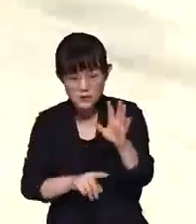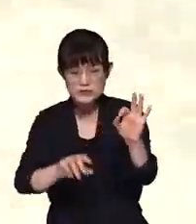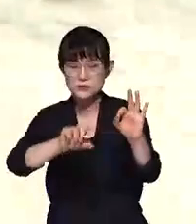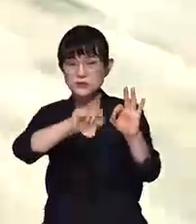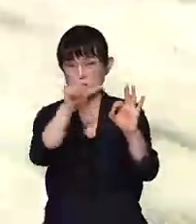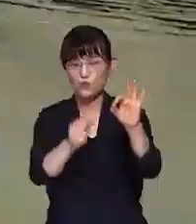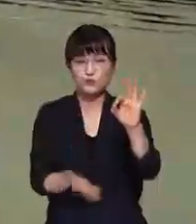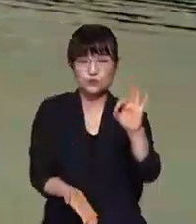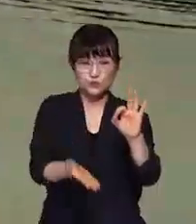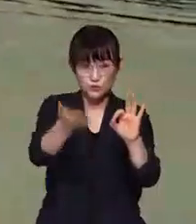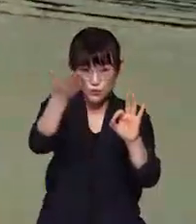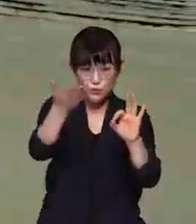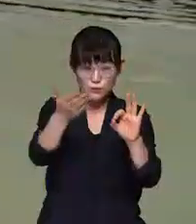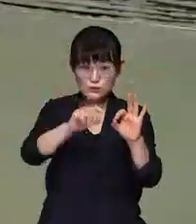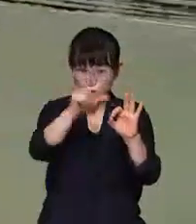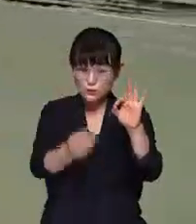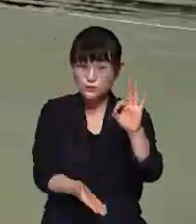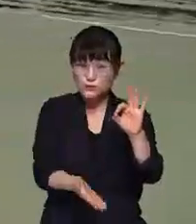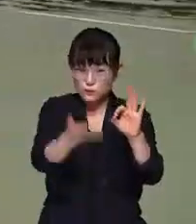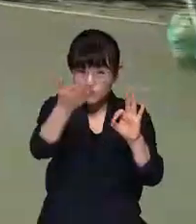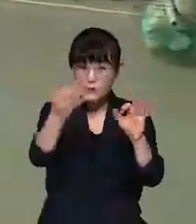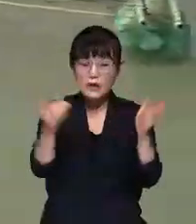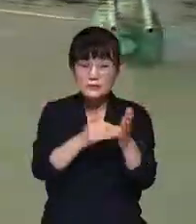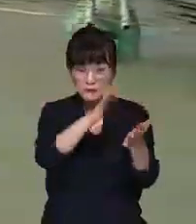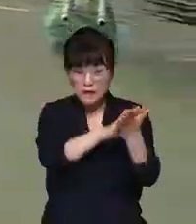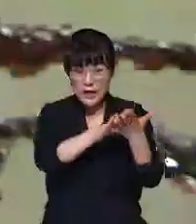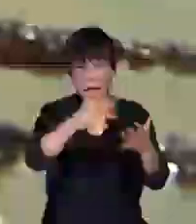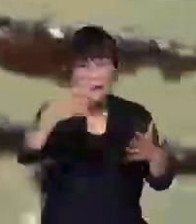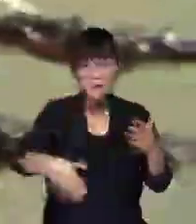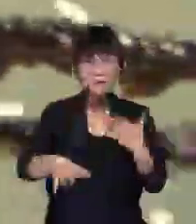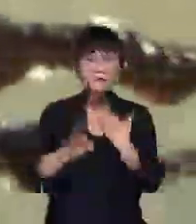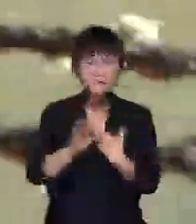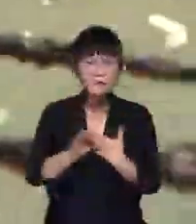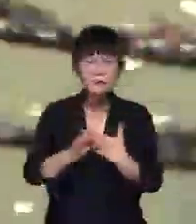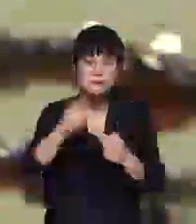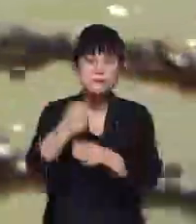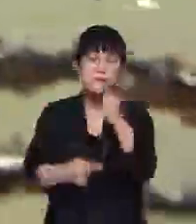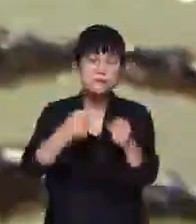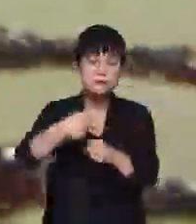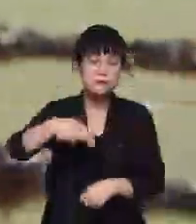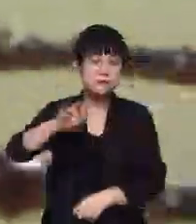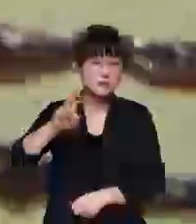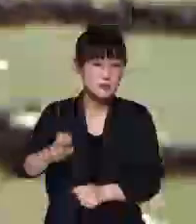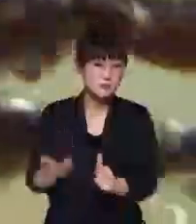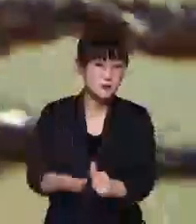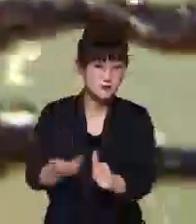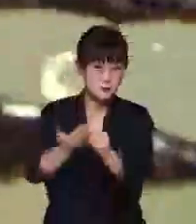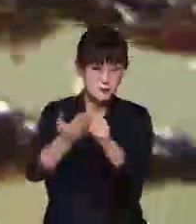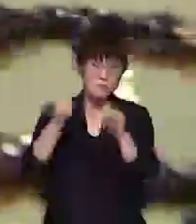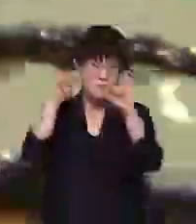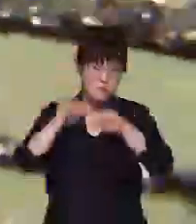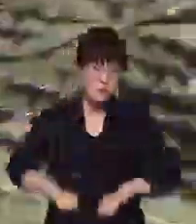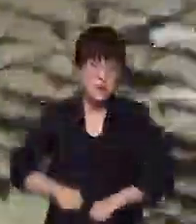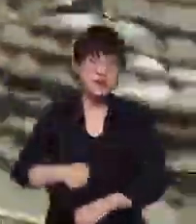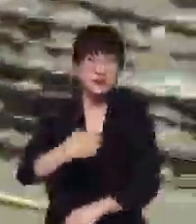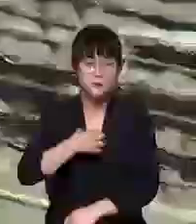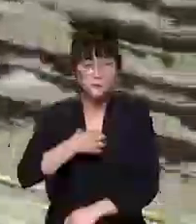초순. 이때까지 김체묘가 이루어지지 못할 경우 1년 김업을 망치게 될 위기에 처해 있습니다.